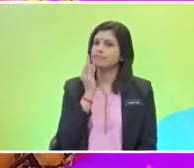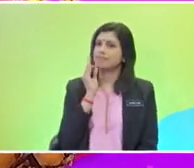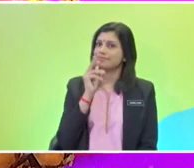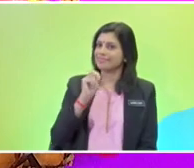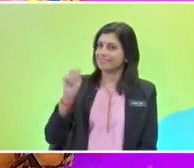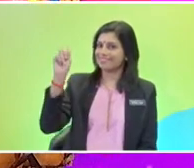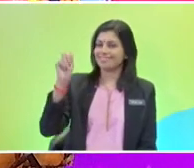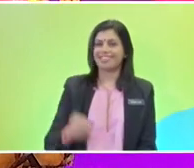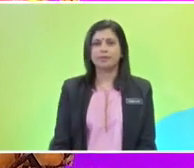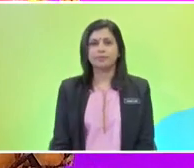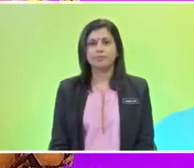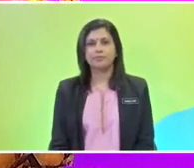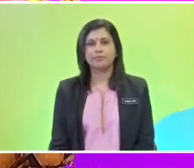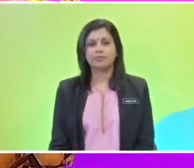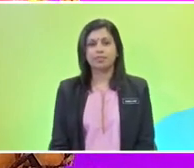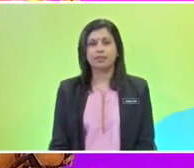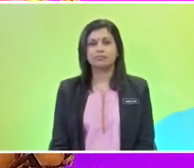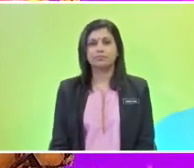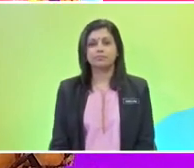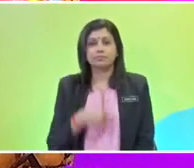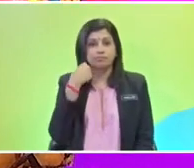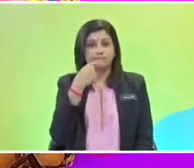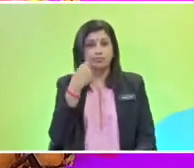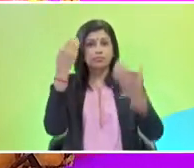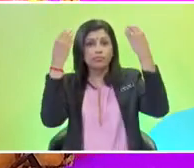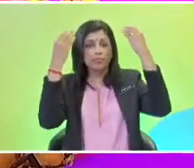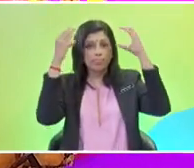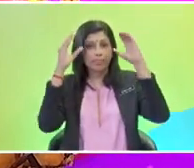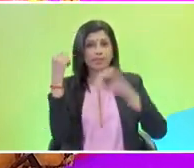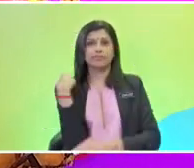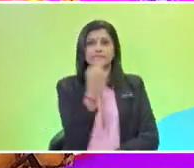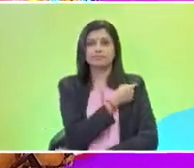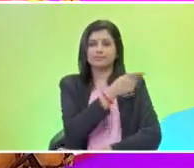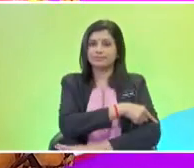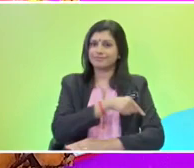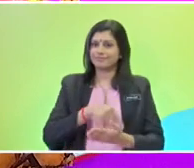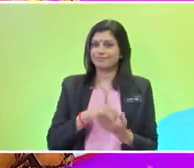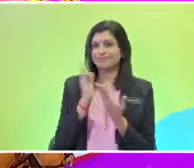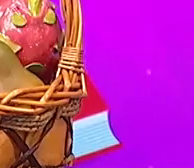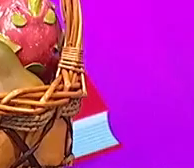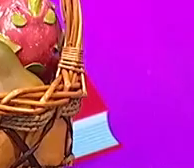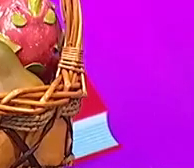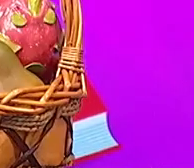buah-buahan. Tapi siapa yang akan bersama dengan saya Din pada hari ini? Jom kita saksikan profil guru.